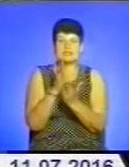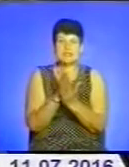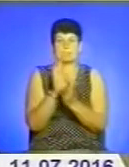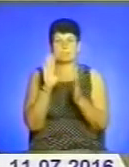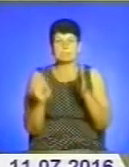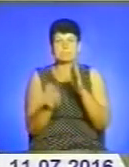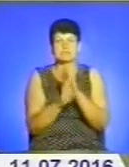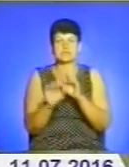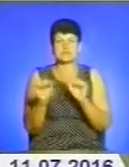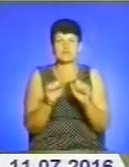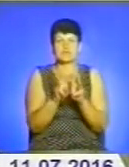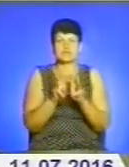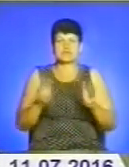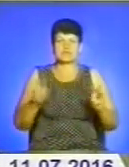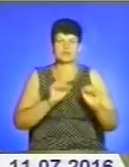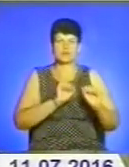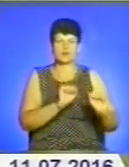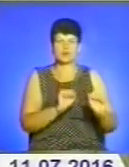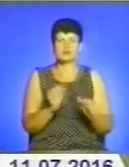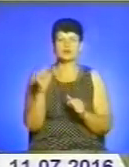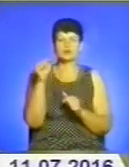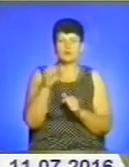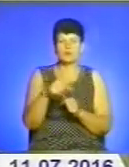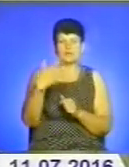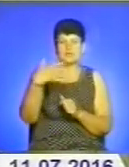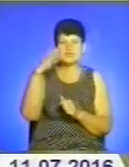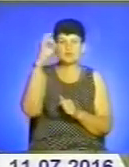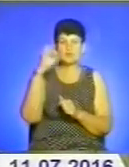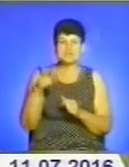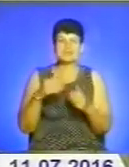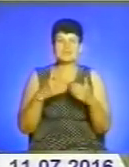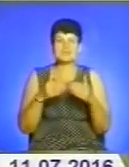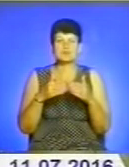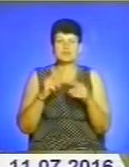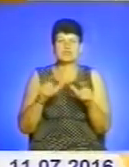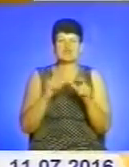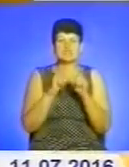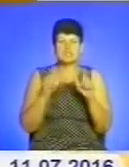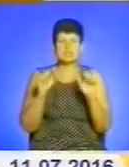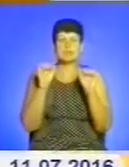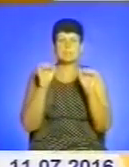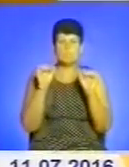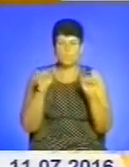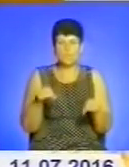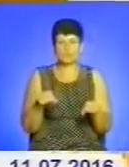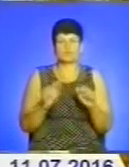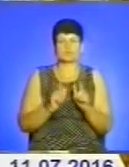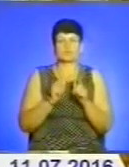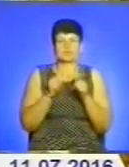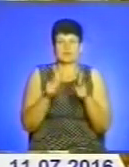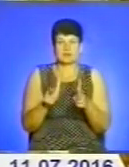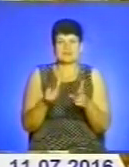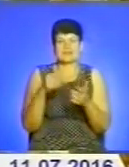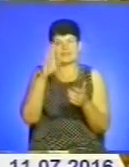керівництвом Міноборони. Таким чином, цього року приблизно 50% випускників шкіл зможуть претендувати на навчання у вишах за